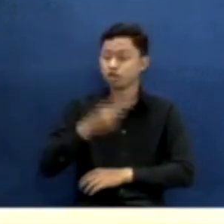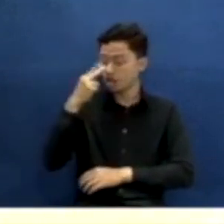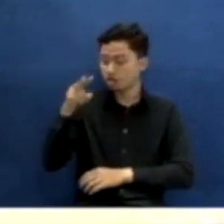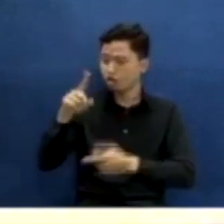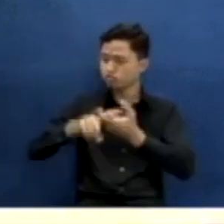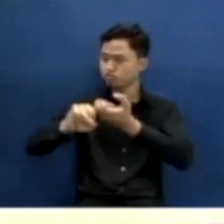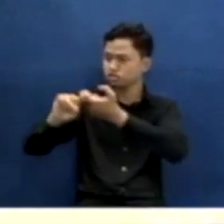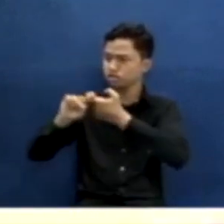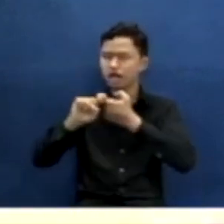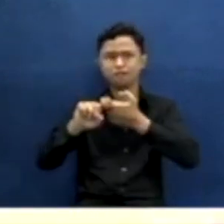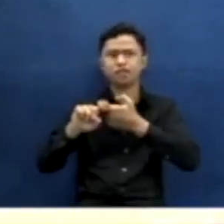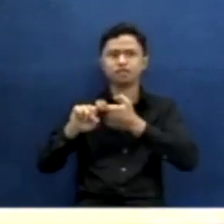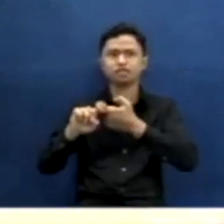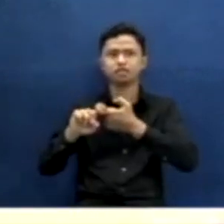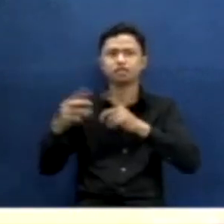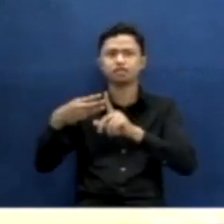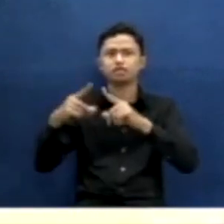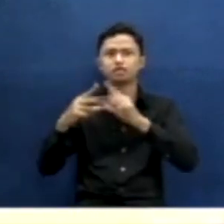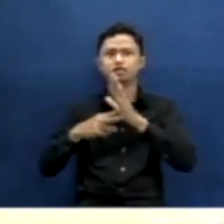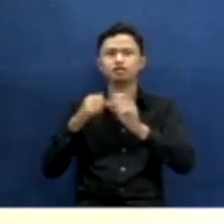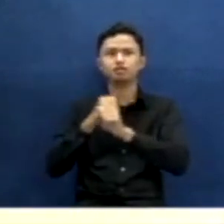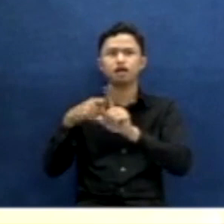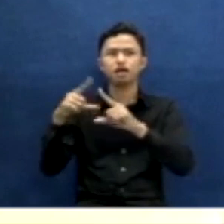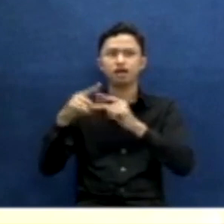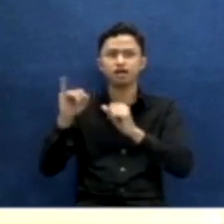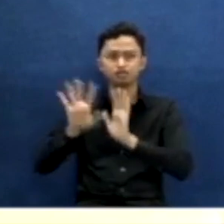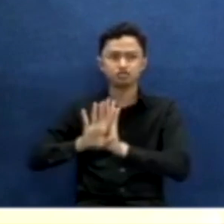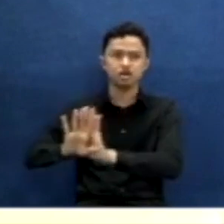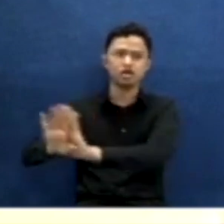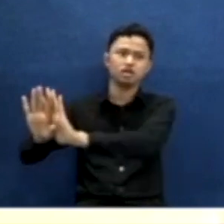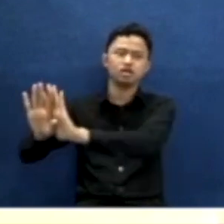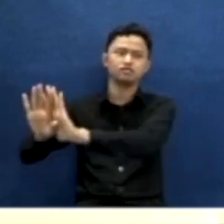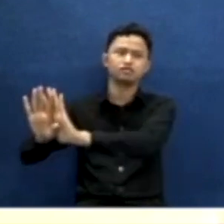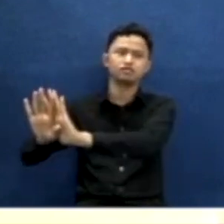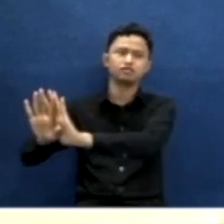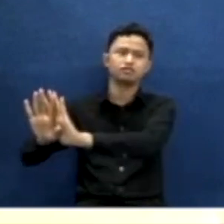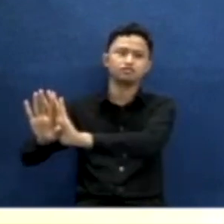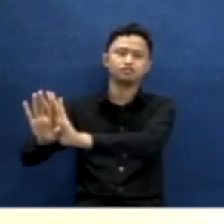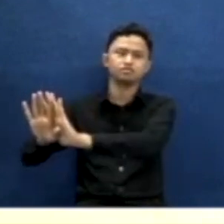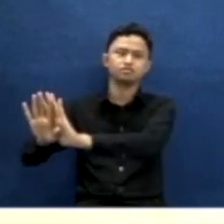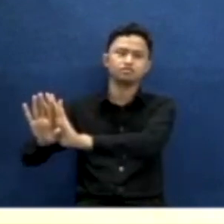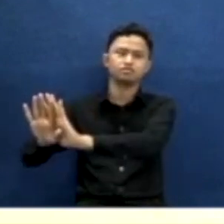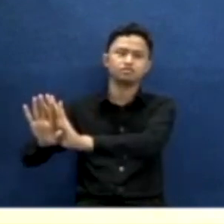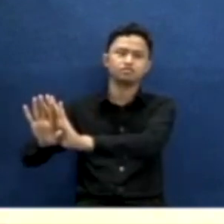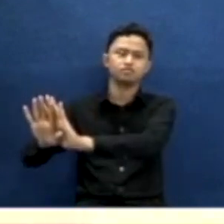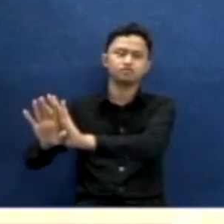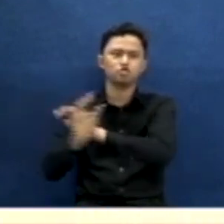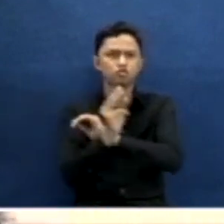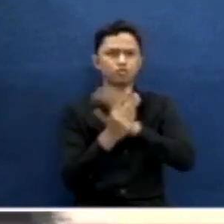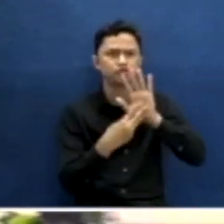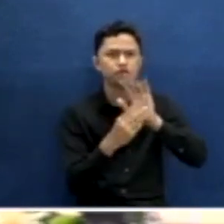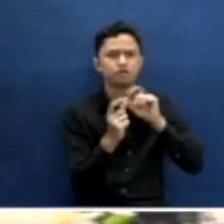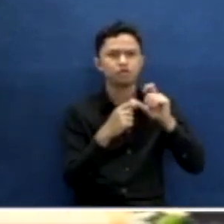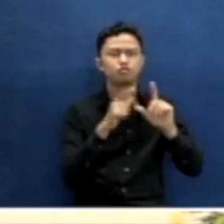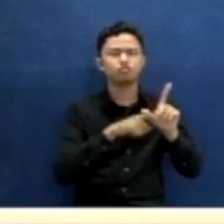sahabatmeninggalkan bangkaihewanitukarenaAllahtelah melarangmemakanbangkai.Perhatikan orang-orangmusyrikyangbergosip tentanghalitu.Bagaimanacara